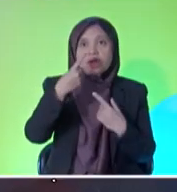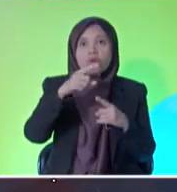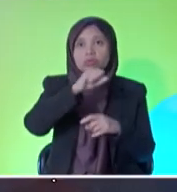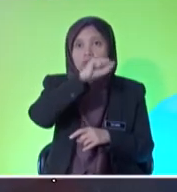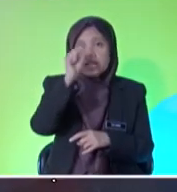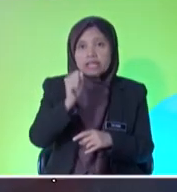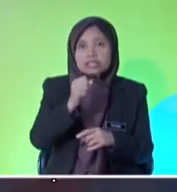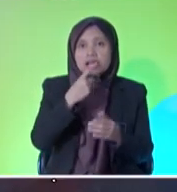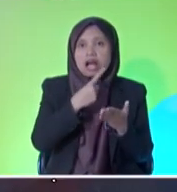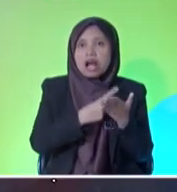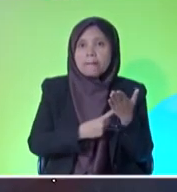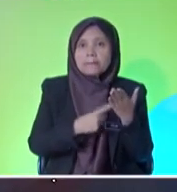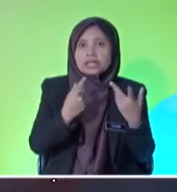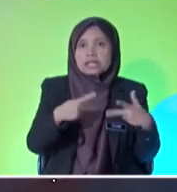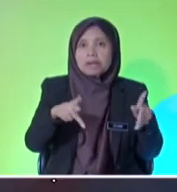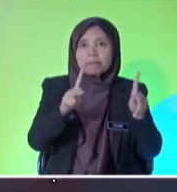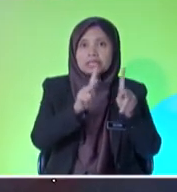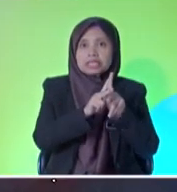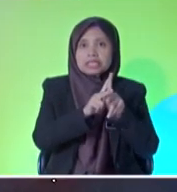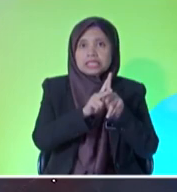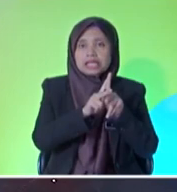Apakah kepentingan tumbuhan